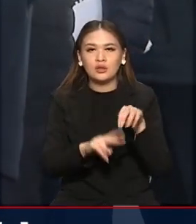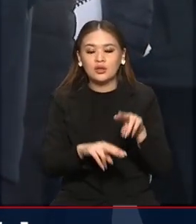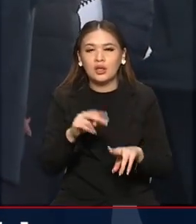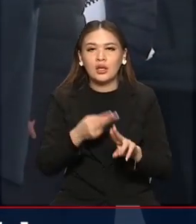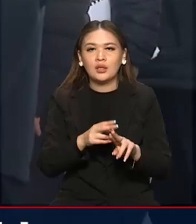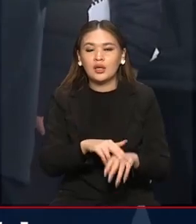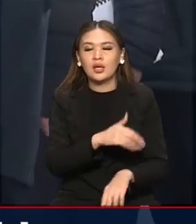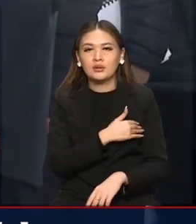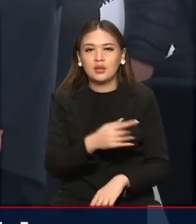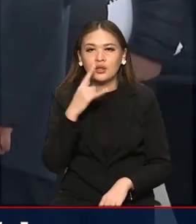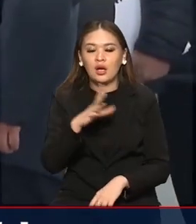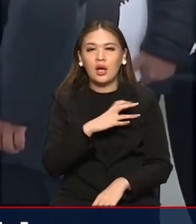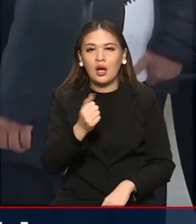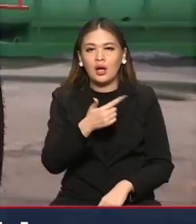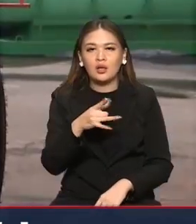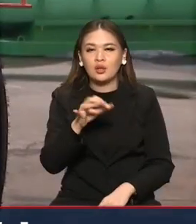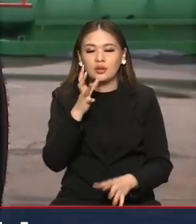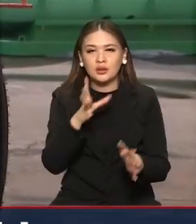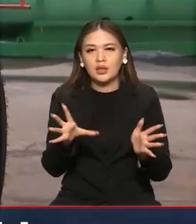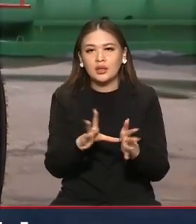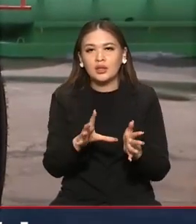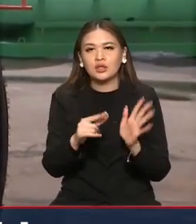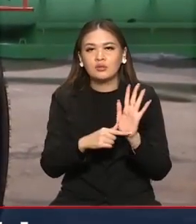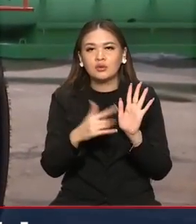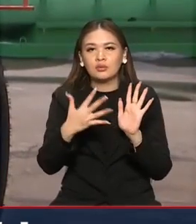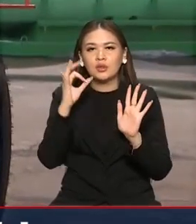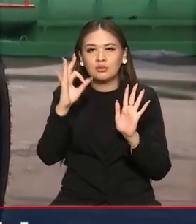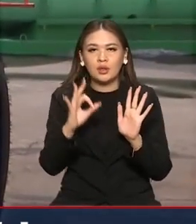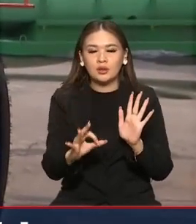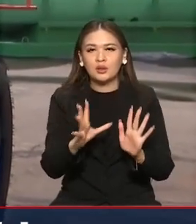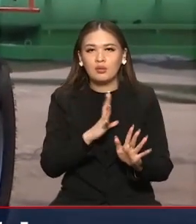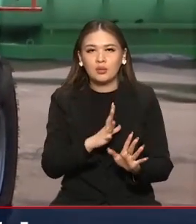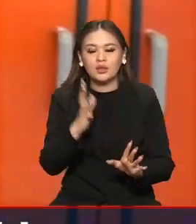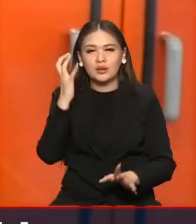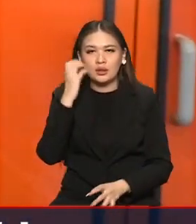кетейік, еліміздің агро саласындағы техникалардың 75% тозған.